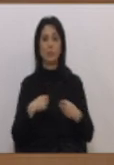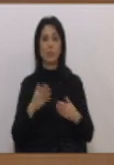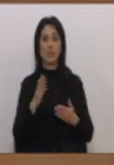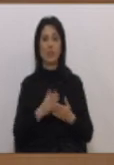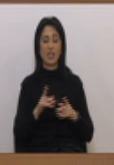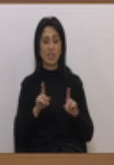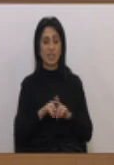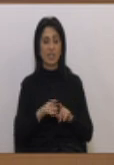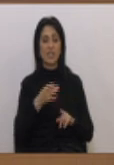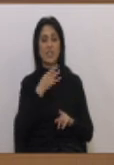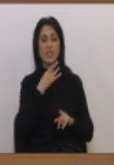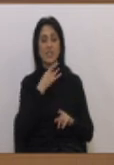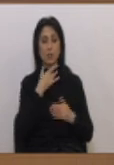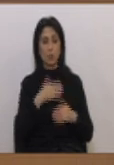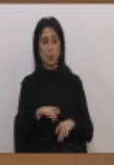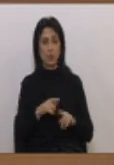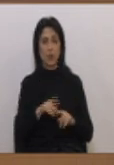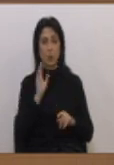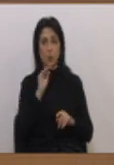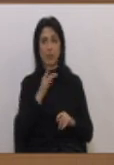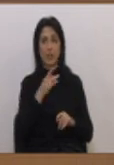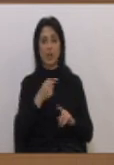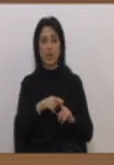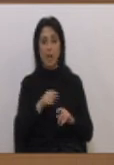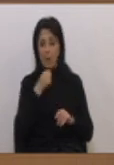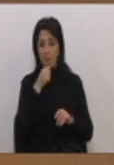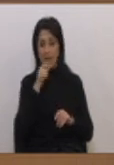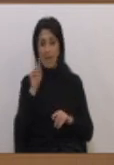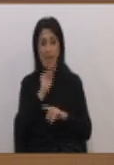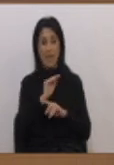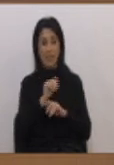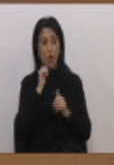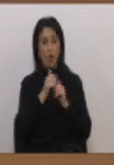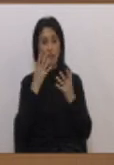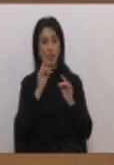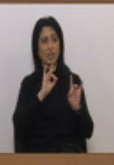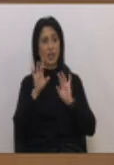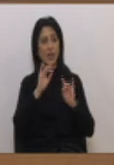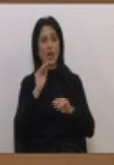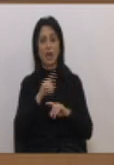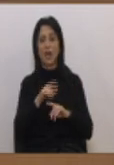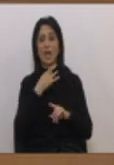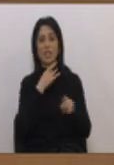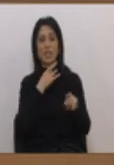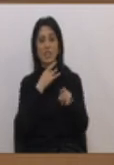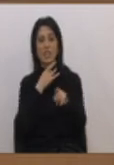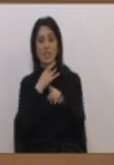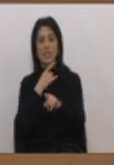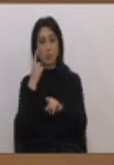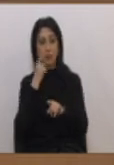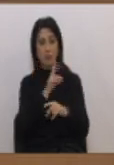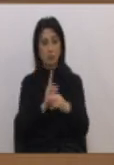მიმყოფებით ისეთ კრიზისულ ეტაპზე, როდესაც კრიტიკულ მედია ყოველდღიურად აშუქებს ამ კრიზისულ ვითარებებს და ფიქრობ,